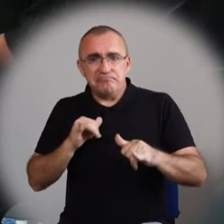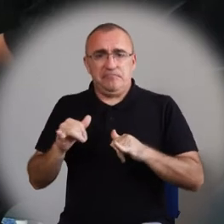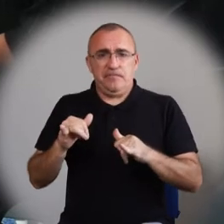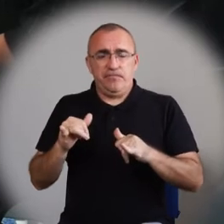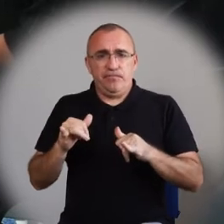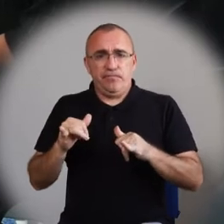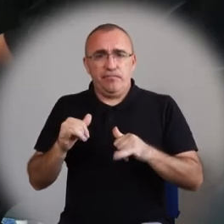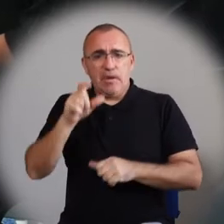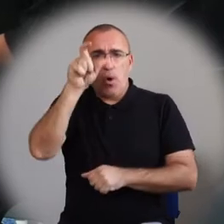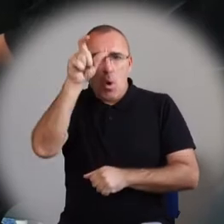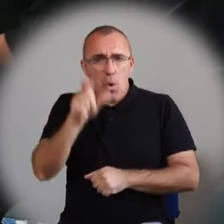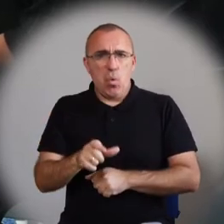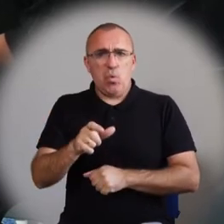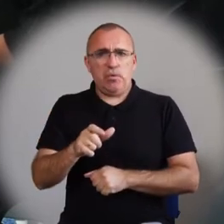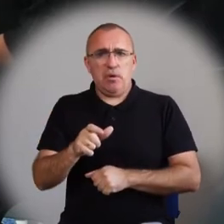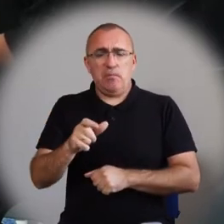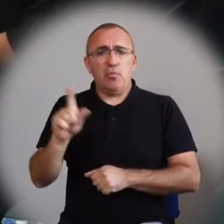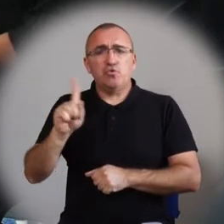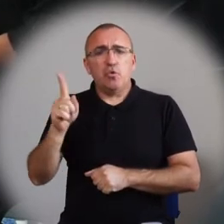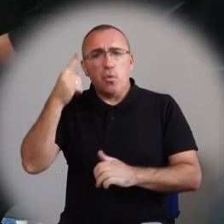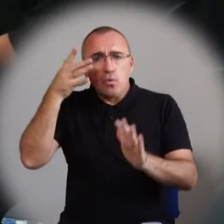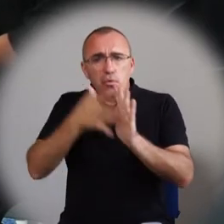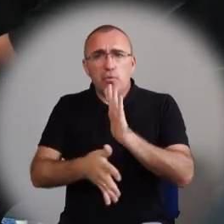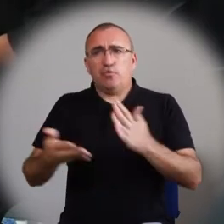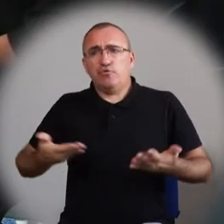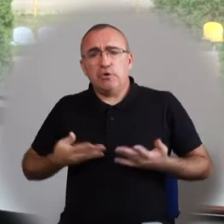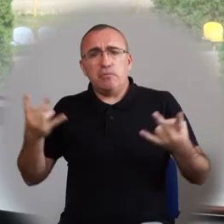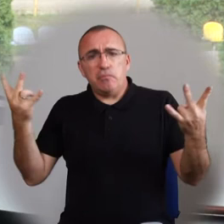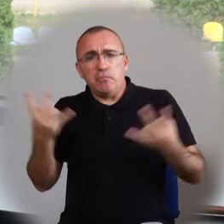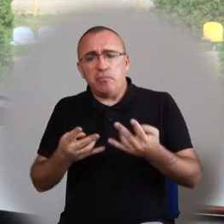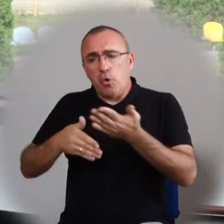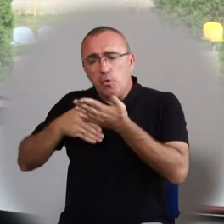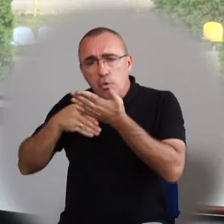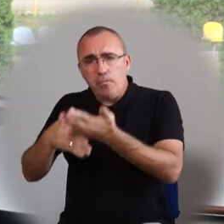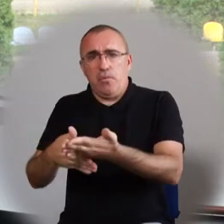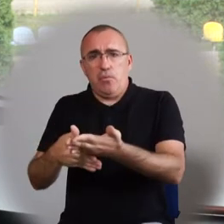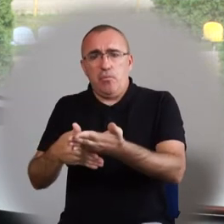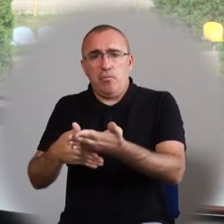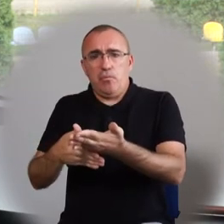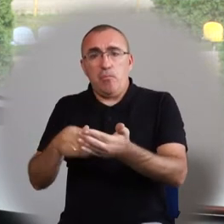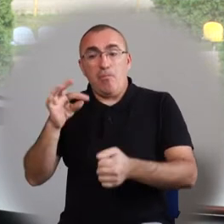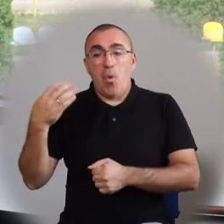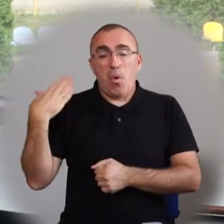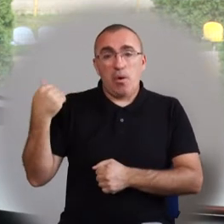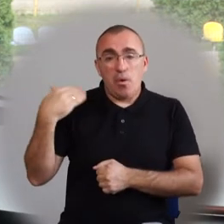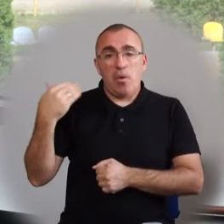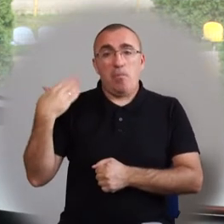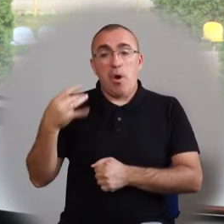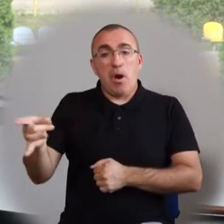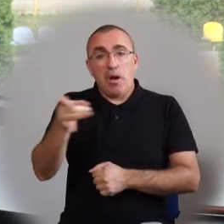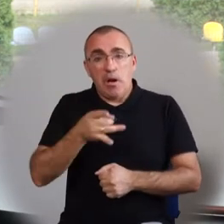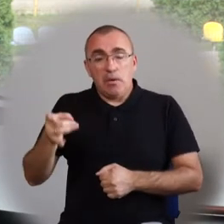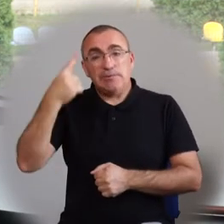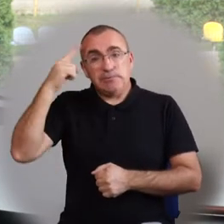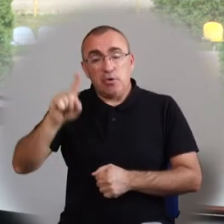вони виростуть людяними в розумінні того, що в житті треба одному допомагати. І по Олександрії,